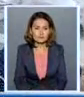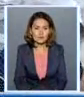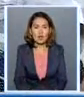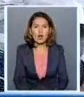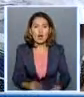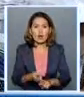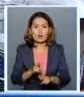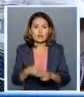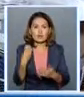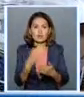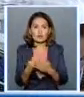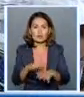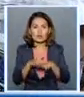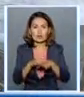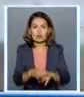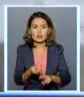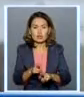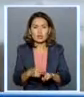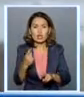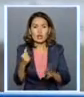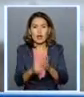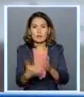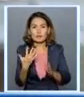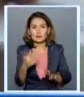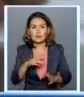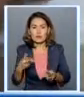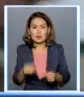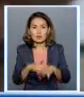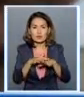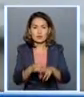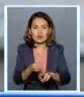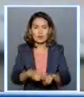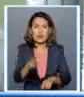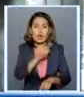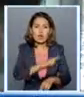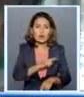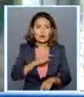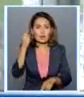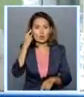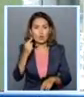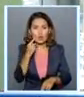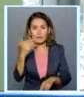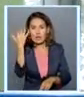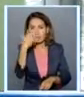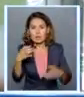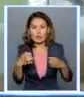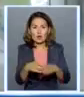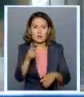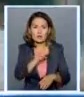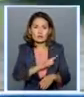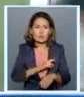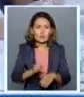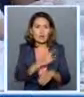Биылғы жылы облыстық бюджеттен 185.6 миллион теңге қаржы бөлініп, құлағы кеміс еститін мен көзі нашар көретін 150 жан қажетті